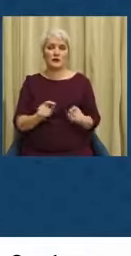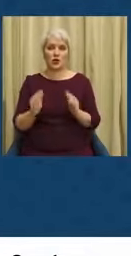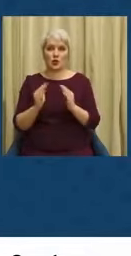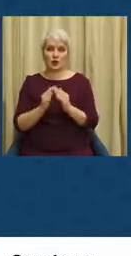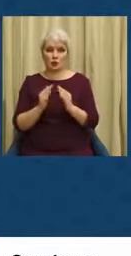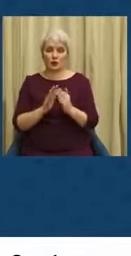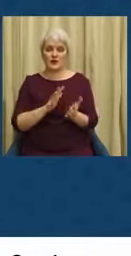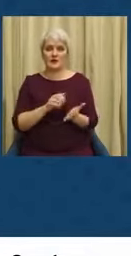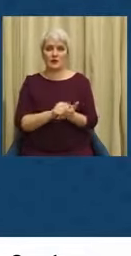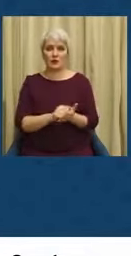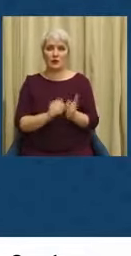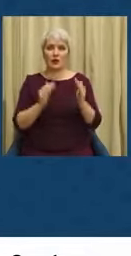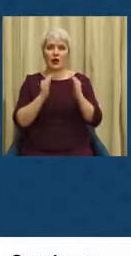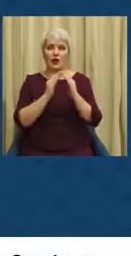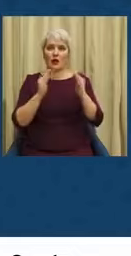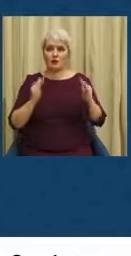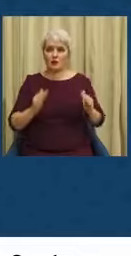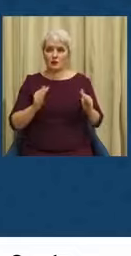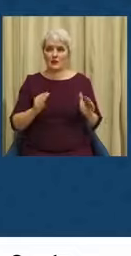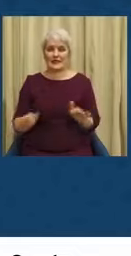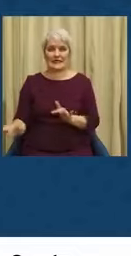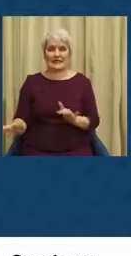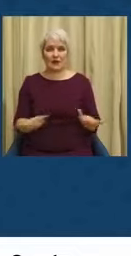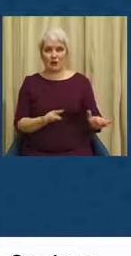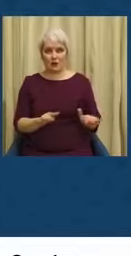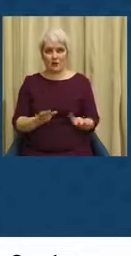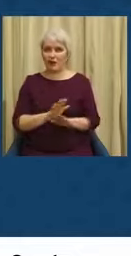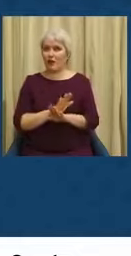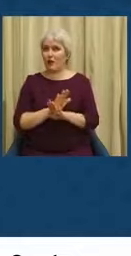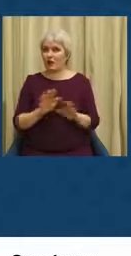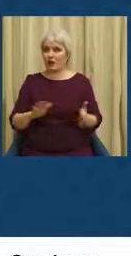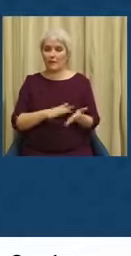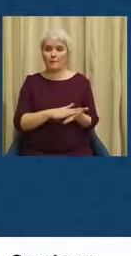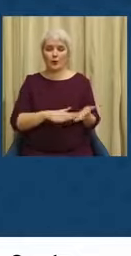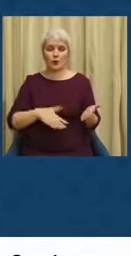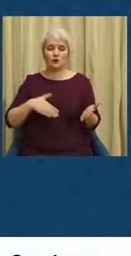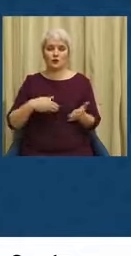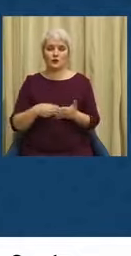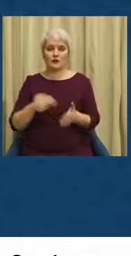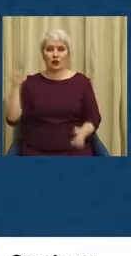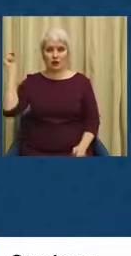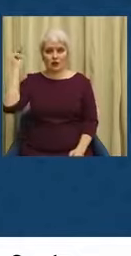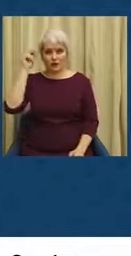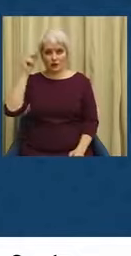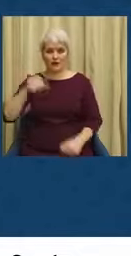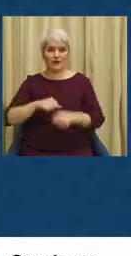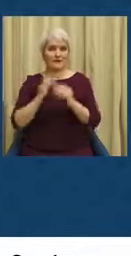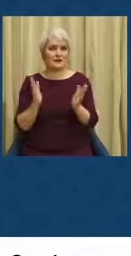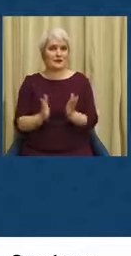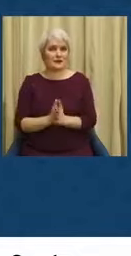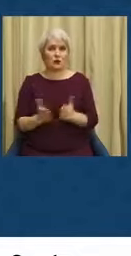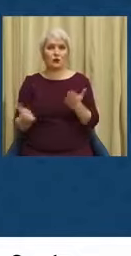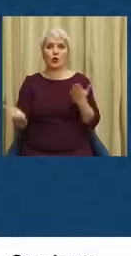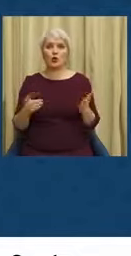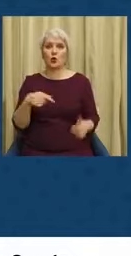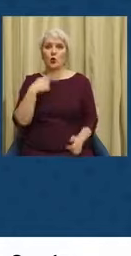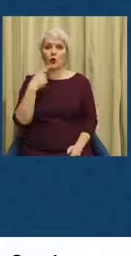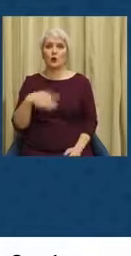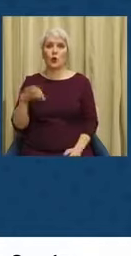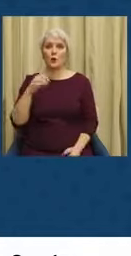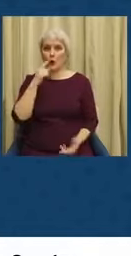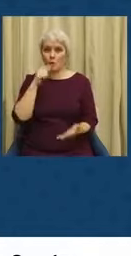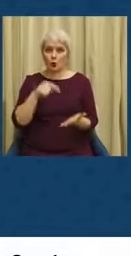вони займаються хатними справами, але не продовжують своє навчання. В цілому, якщо говорити про доступ